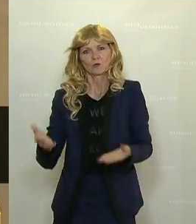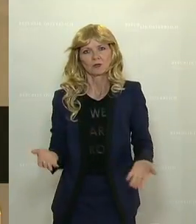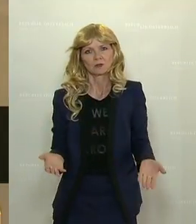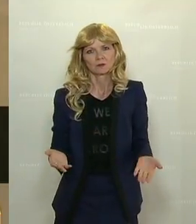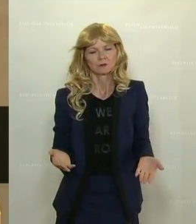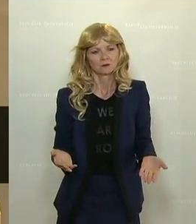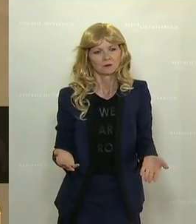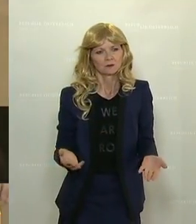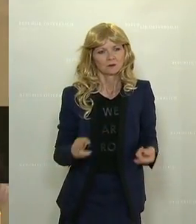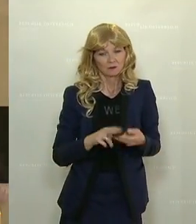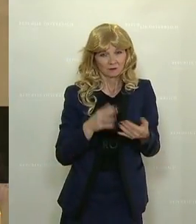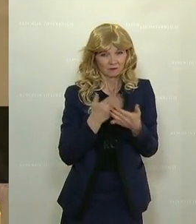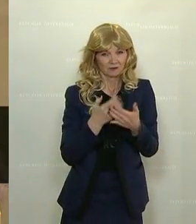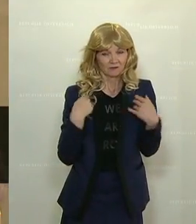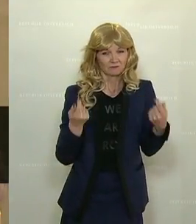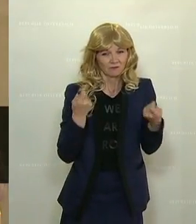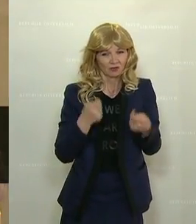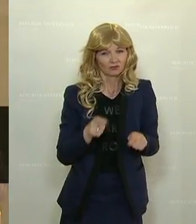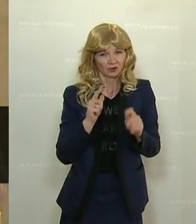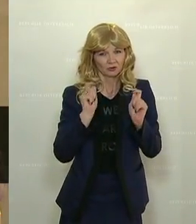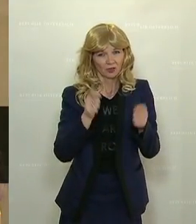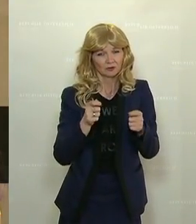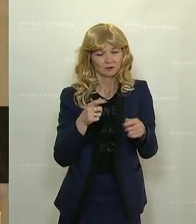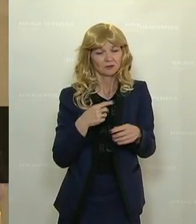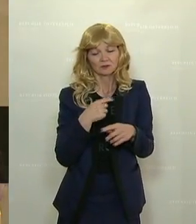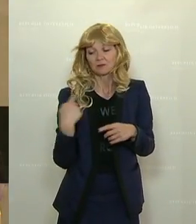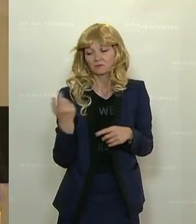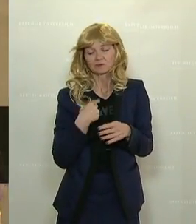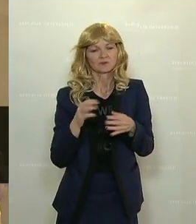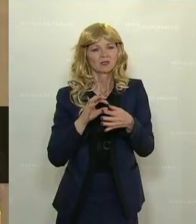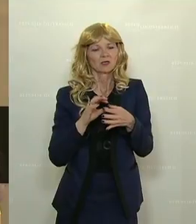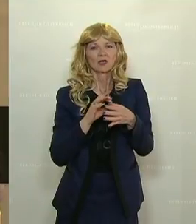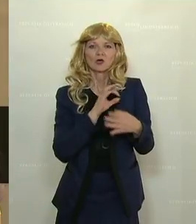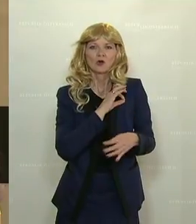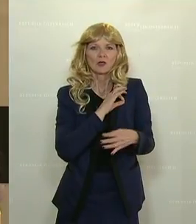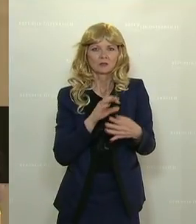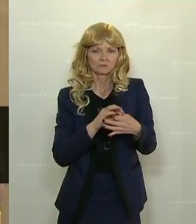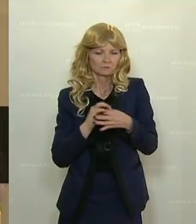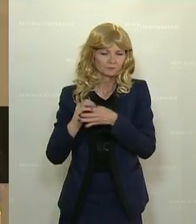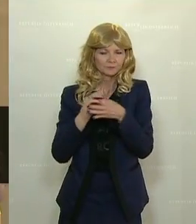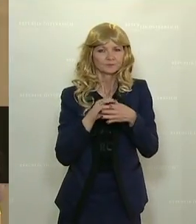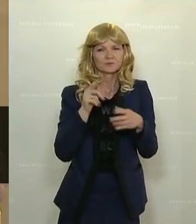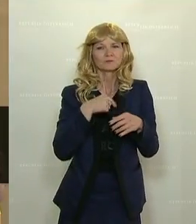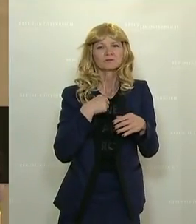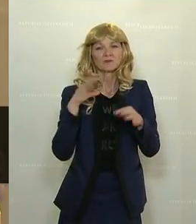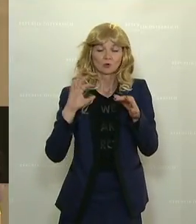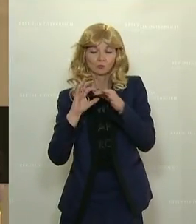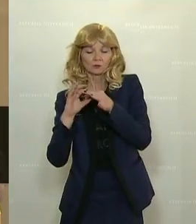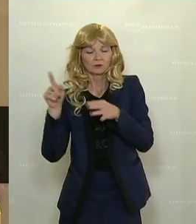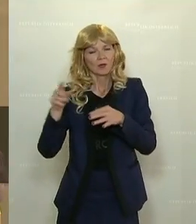ein. Die Abgeordneten Rudolf Silvan, Magister Christian Rager, Fiona Fiedler, Kolleginnen und Kollegen, betreffend die Realität von Menschen mit